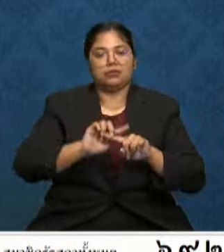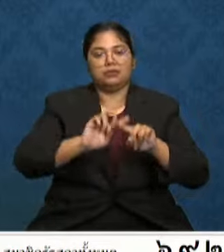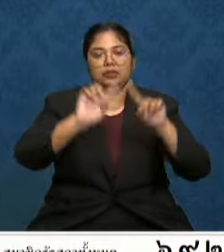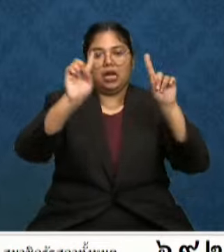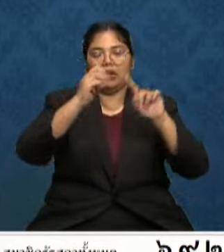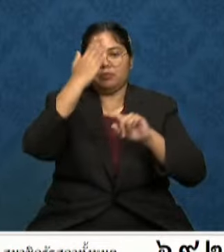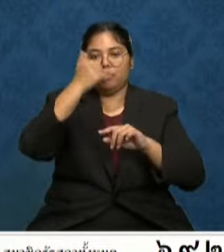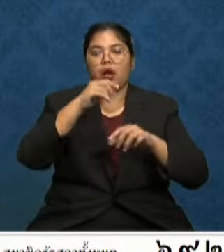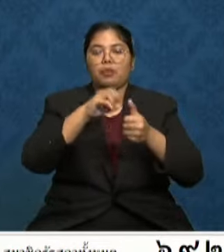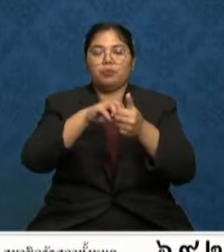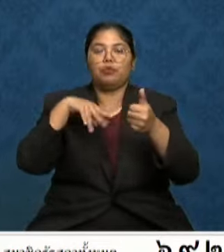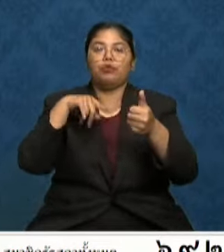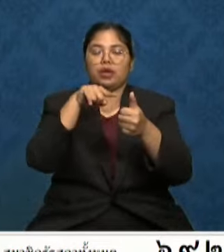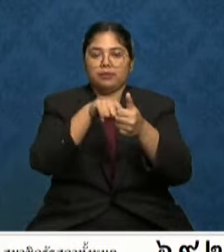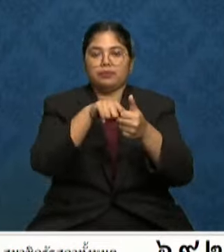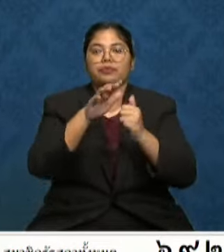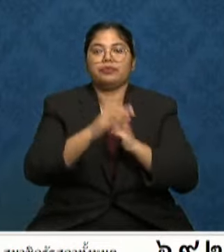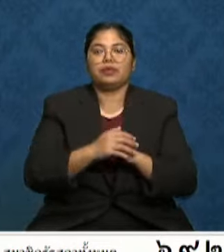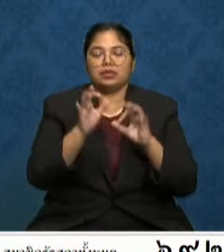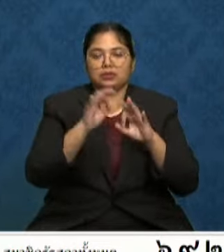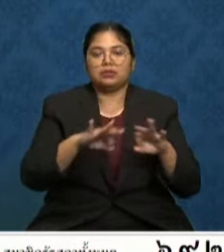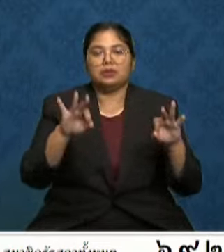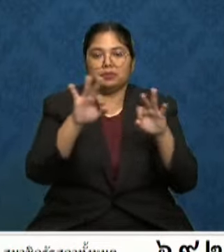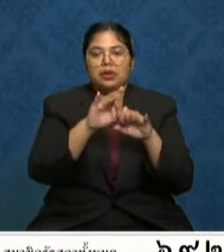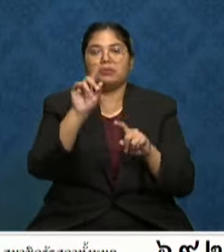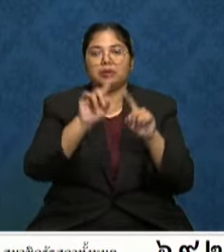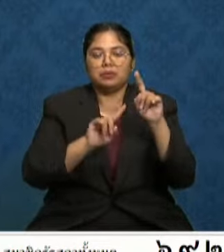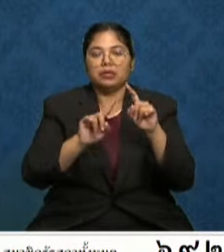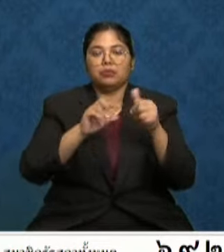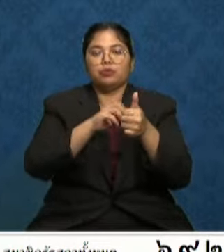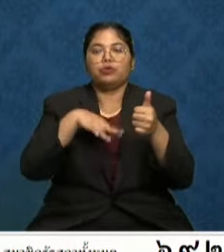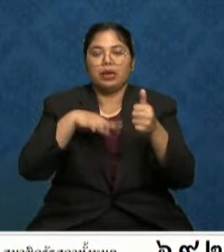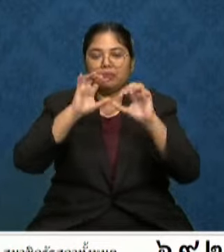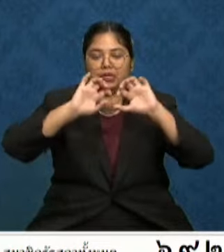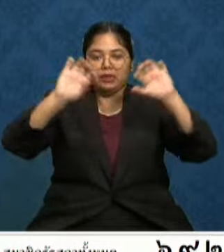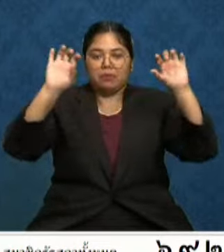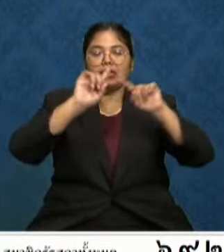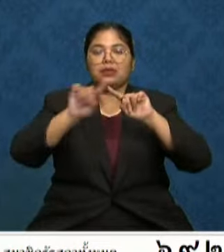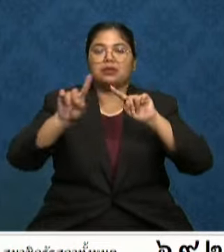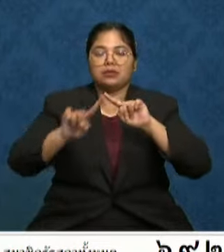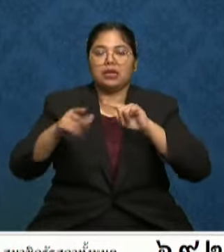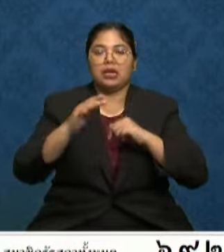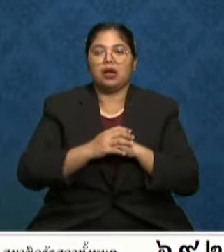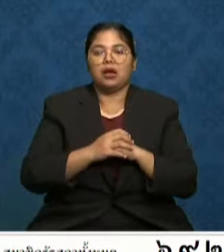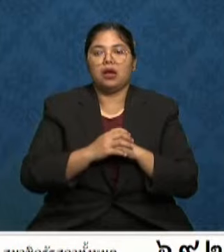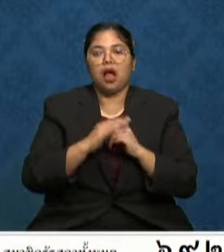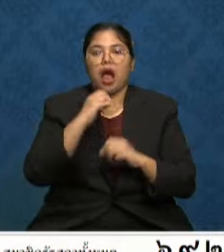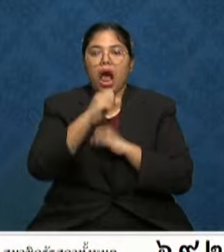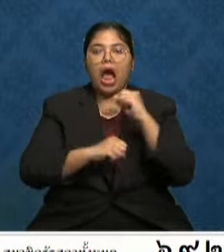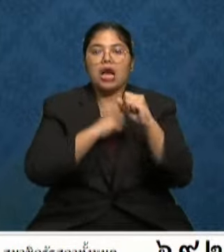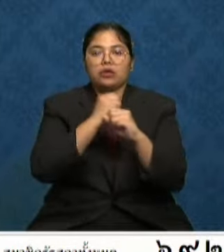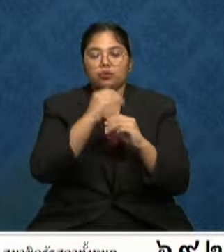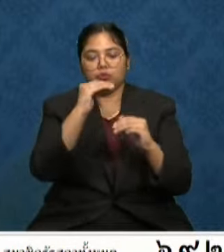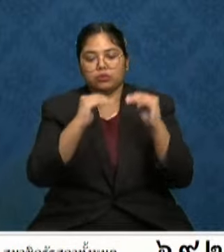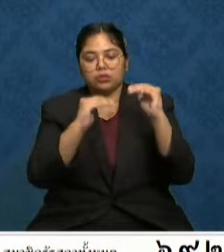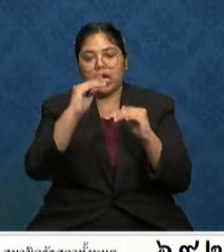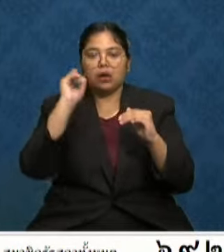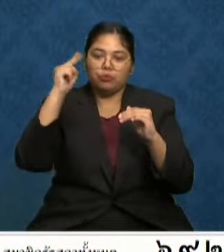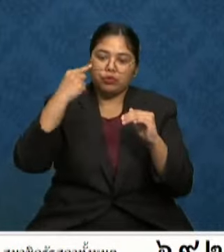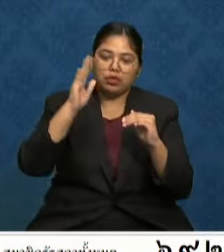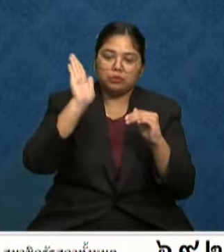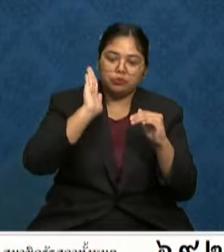ด้วยผู้นำึงเป็นตัววัดที่สุดเลยกคือผู้นรัฐบาลคนละวัย คนละเพศ